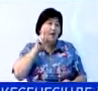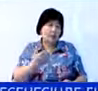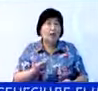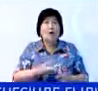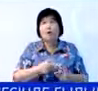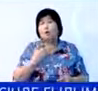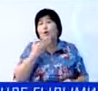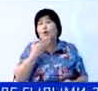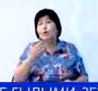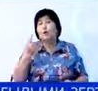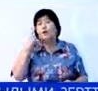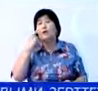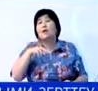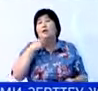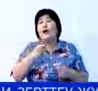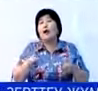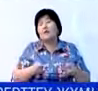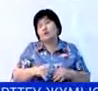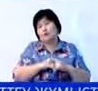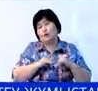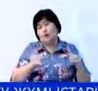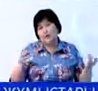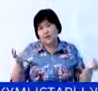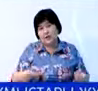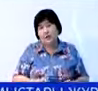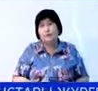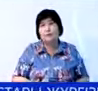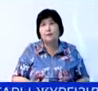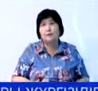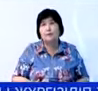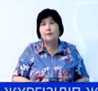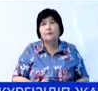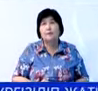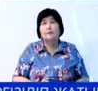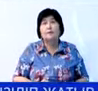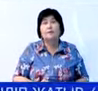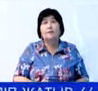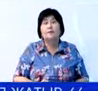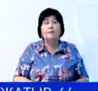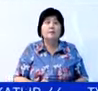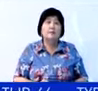Осыны соңғылар түсініп, сақтық шараларын күшейтсе игі. Азамат Айысқан, Жандос Әбілда, Қанат Махамбетов, Қызылорда телеарнасы.